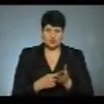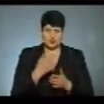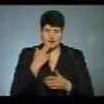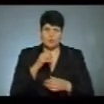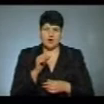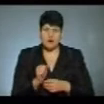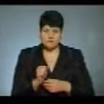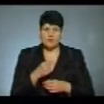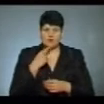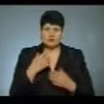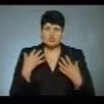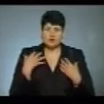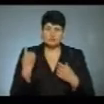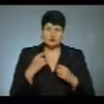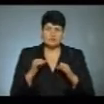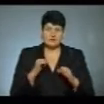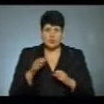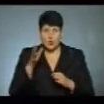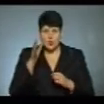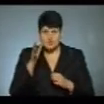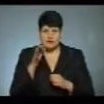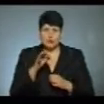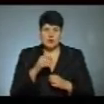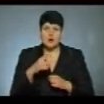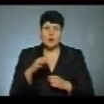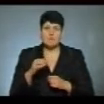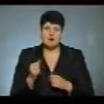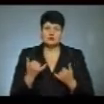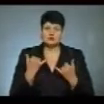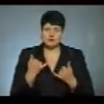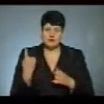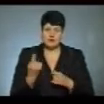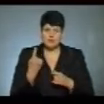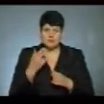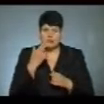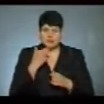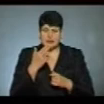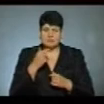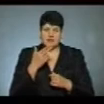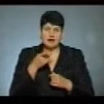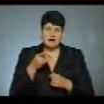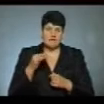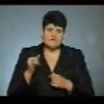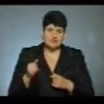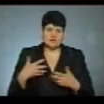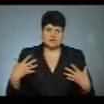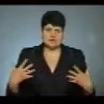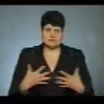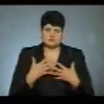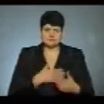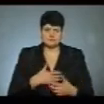словами начальниці обласного управління освіти та науки Ольги Хомин, на сьогодні в області та грип ГРВІ та пневмонію